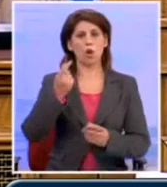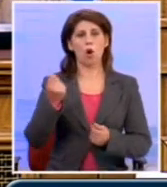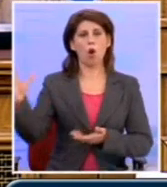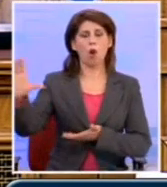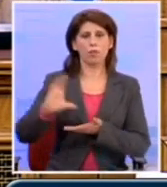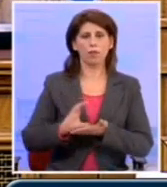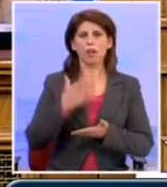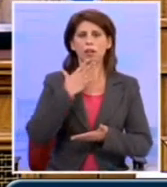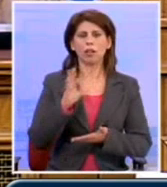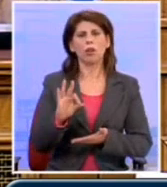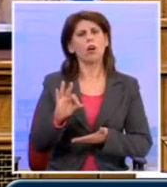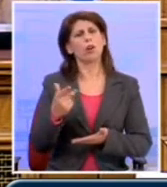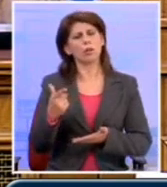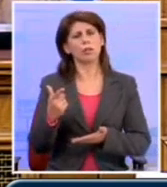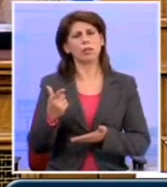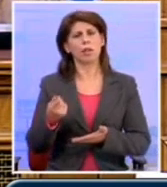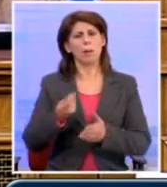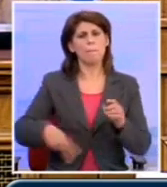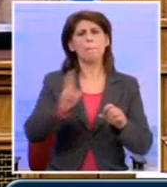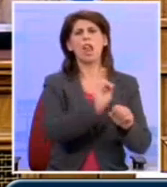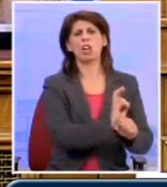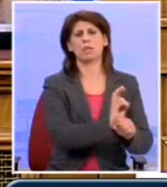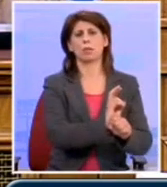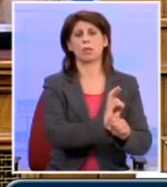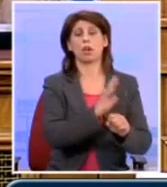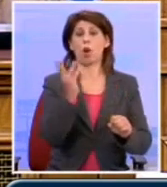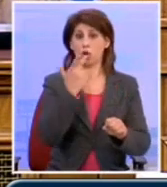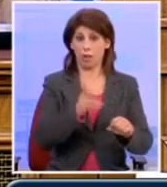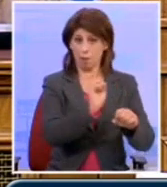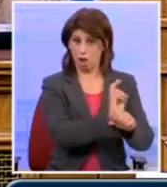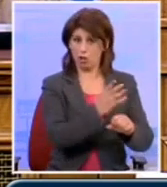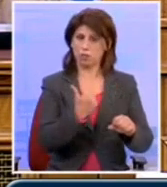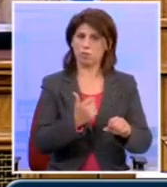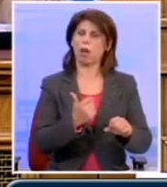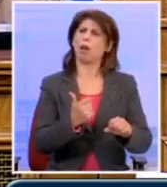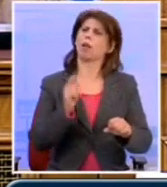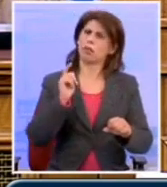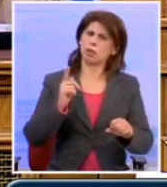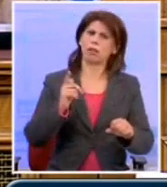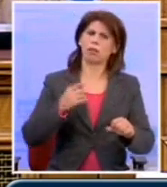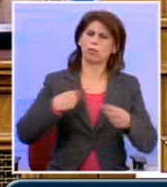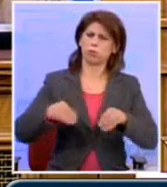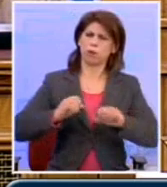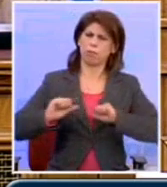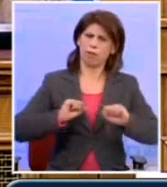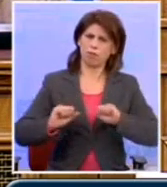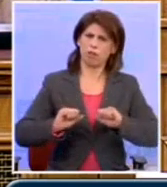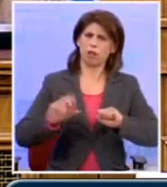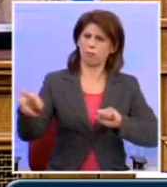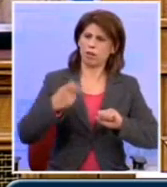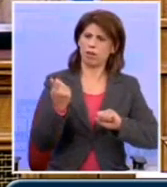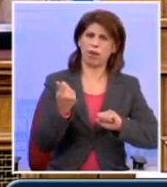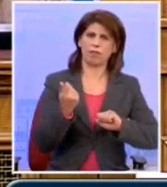επειδή είναι πλεονασματικές χώρες. Εξ ορισμού συσσωρεύονται. Όταν είσαι πλεονασματικός, εισάγεις κεφάλαιο. Πουλάς BMW, παίρνεις χρήματα. Αυτά μένουν στις τράπεζες,